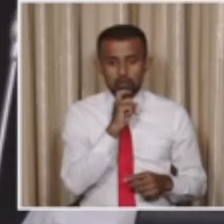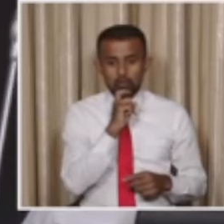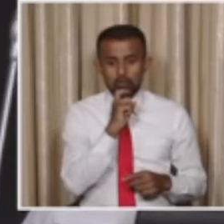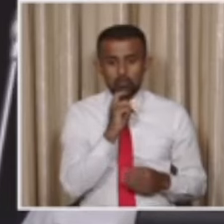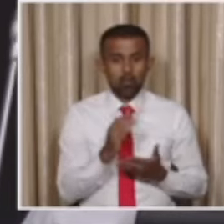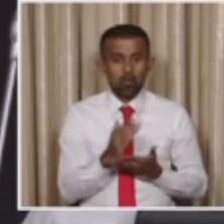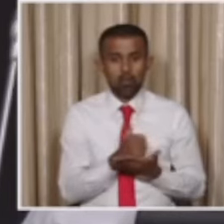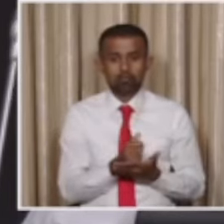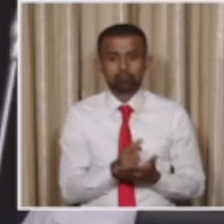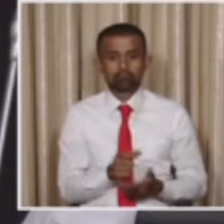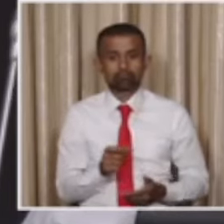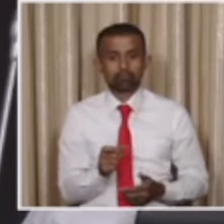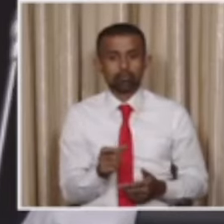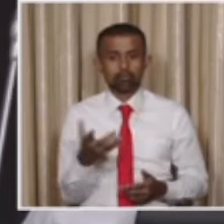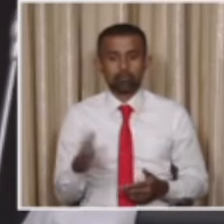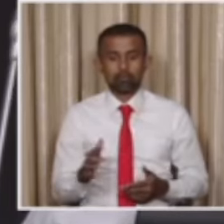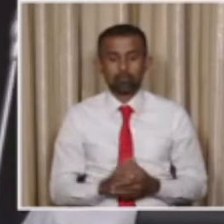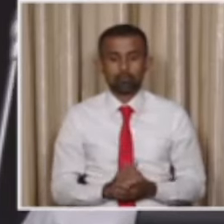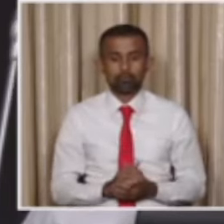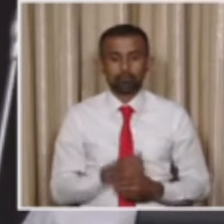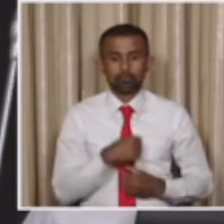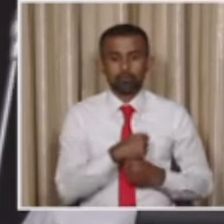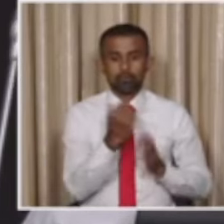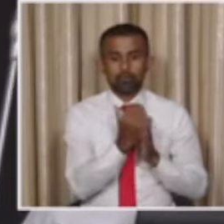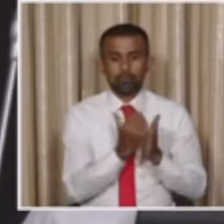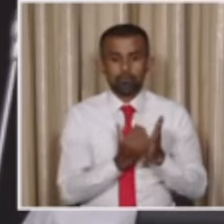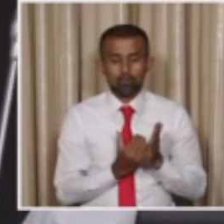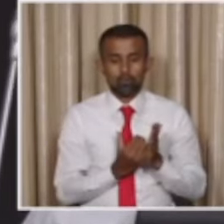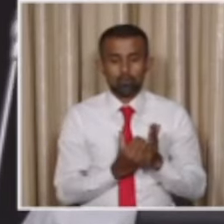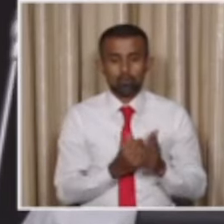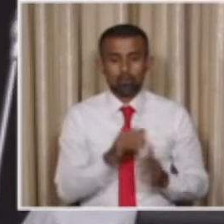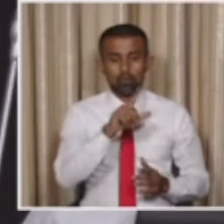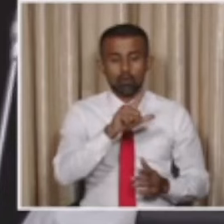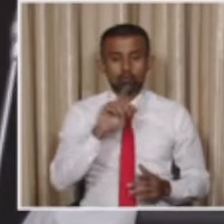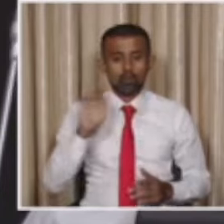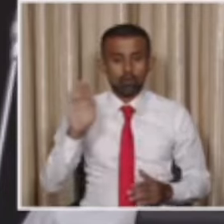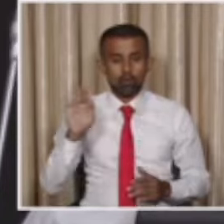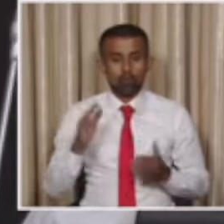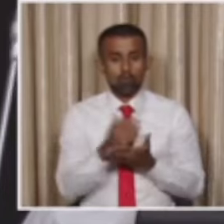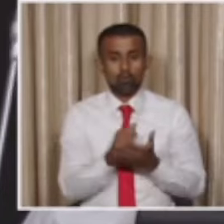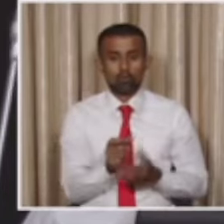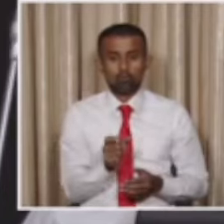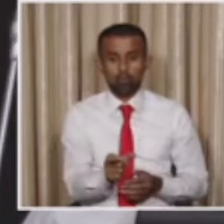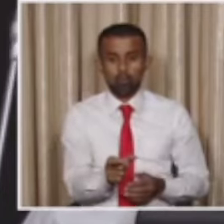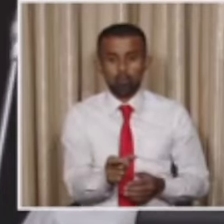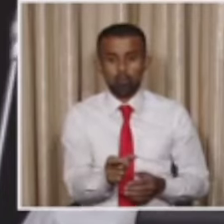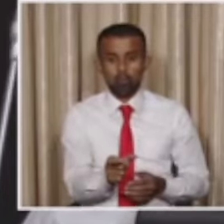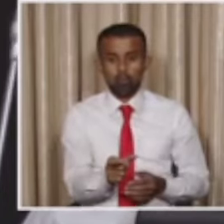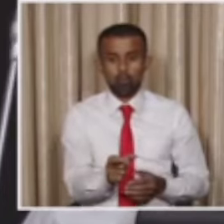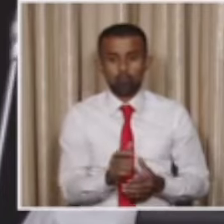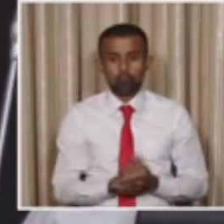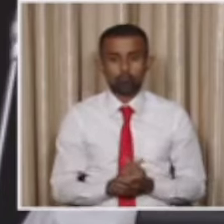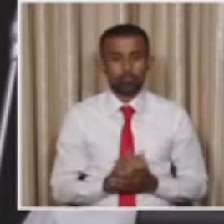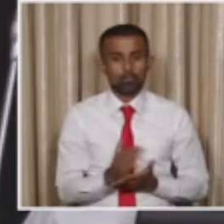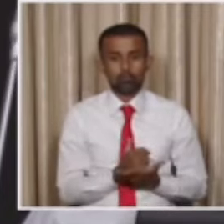දැන් සස්පෙන්ඩ් කරලා තියෙන්නේ. ආණ්ඩු ක්‍රම විවස්ථාවේ 7 යන්න පරිච්ඡේදය අත්හිටෙව්වා.